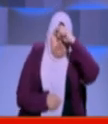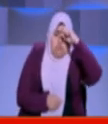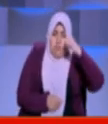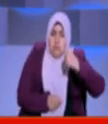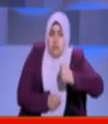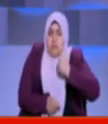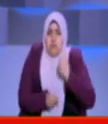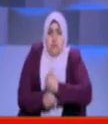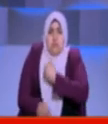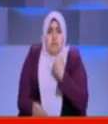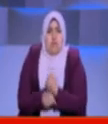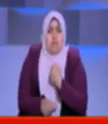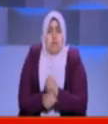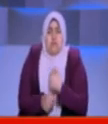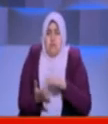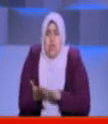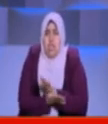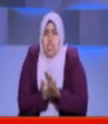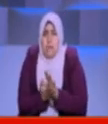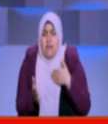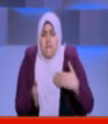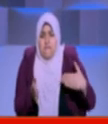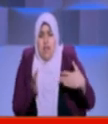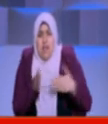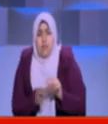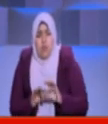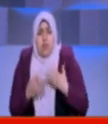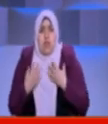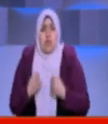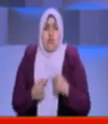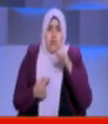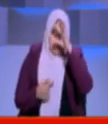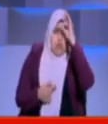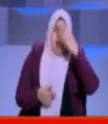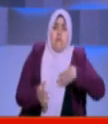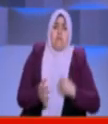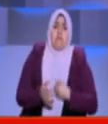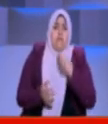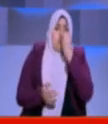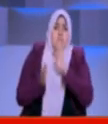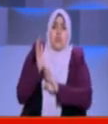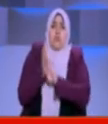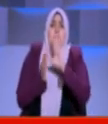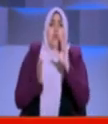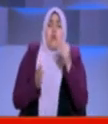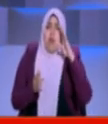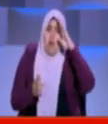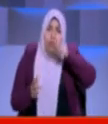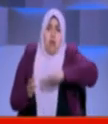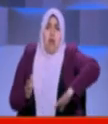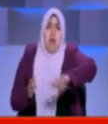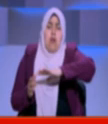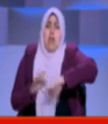الوصول إلى طريق يعبر من خلاله العراقيون عن آمالهم وعن طموحاتهم، يريد العراقيون أن يعيشوا في وطن يسع